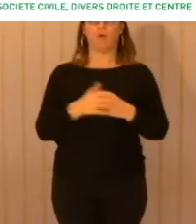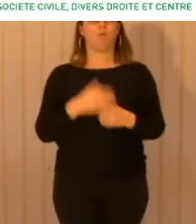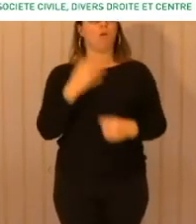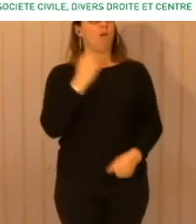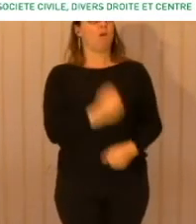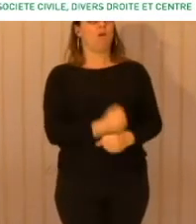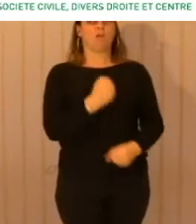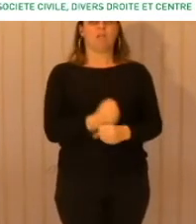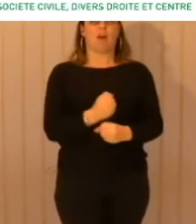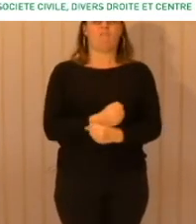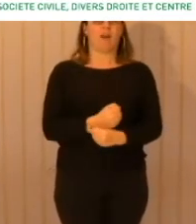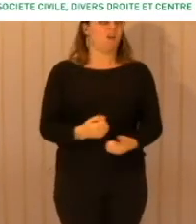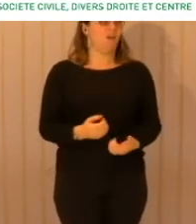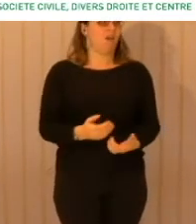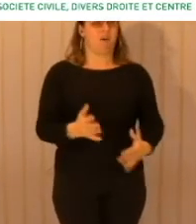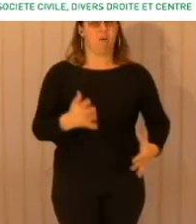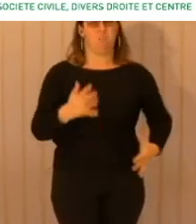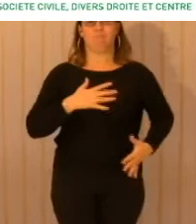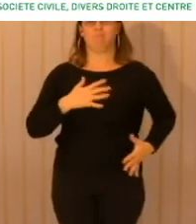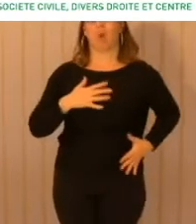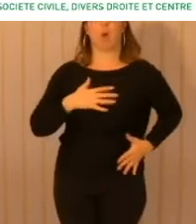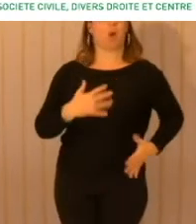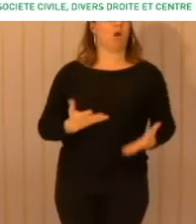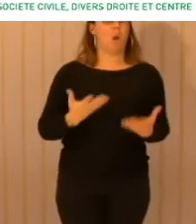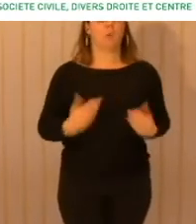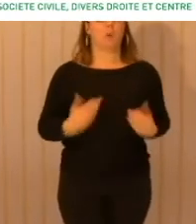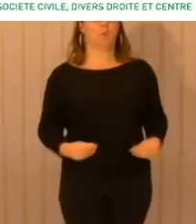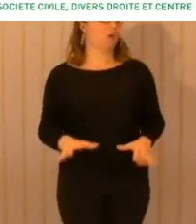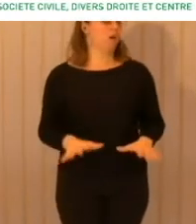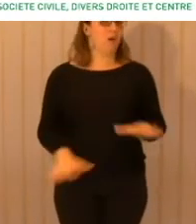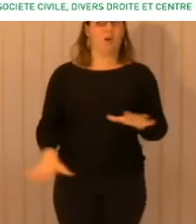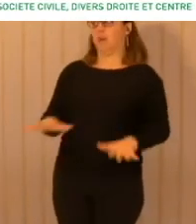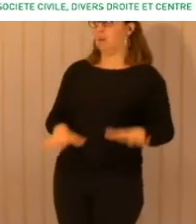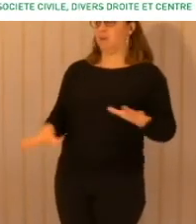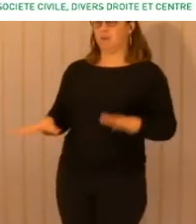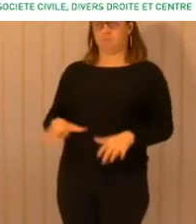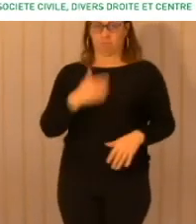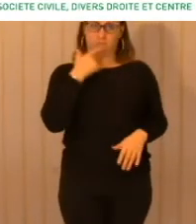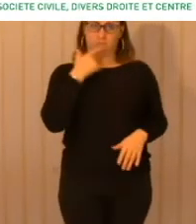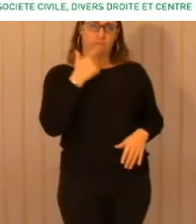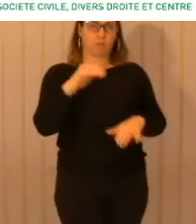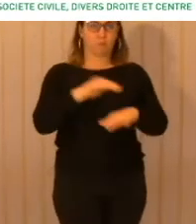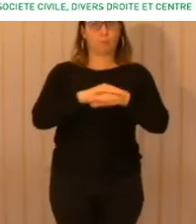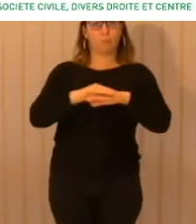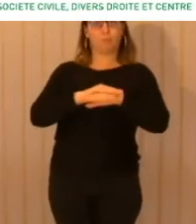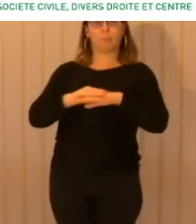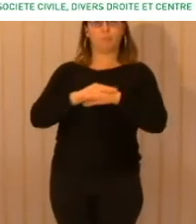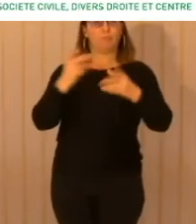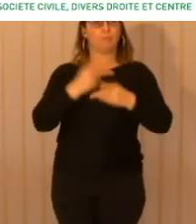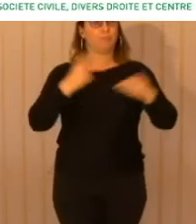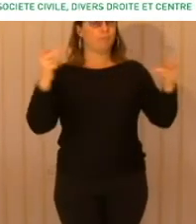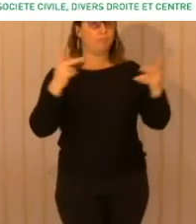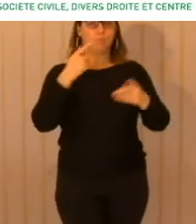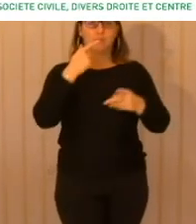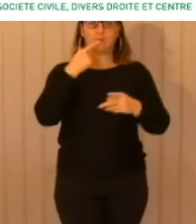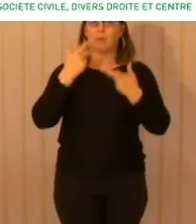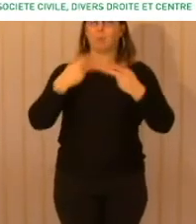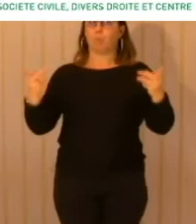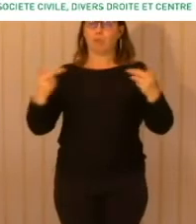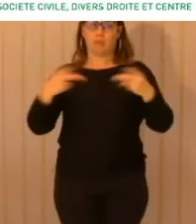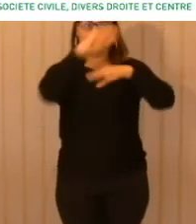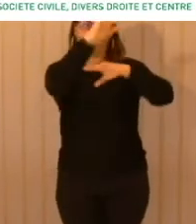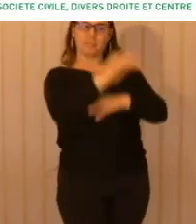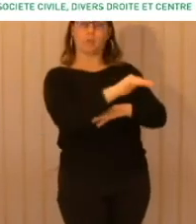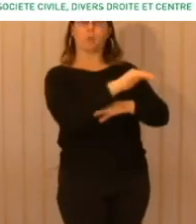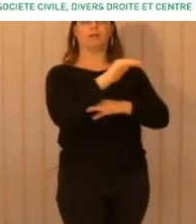d'aller au travail la peur au ventre. Donc ça contraindra les pouvoirs publics dans leur ensemble à leur assurer cette sécurité.